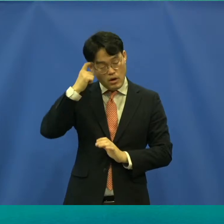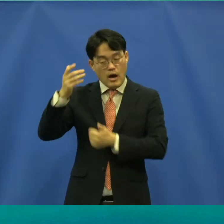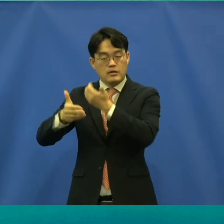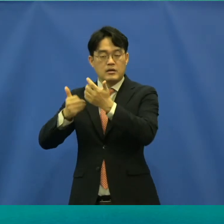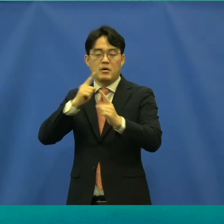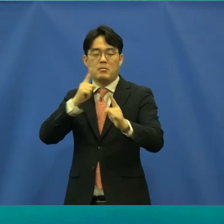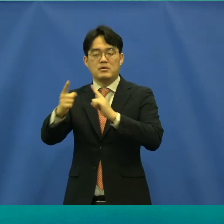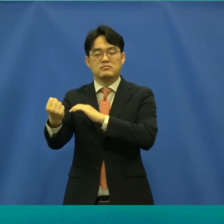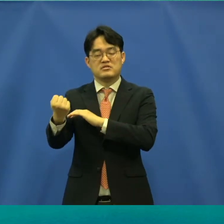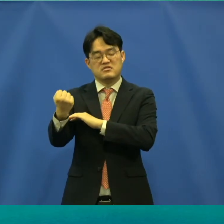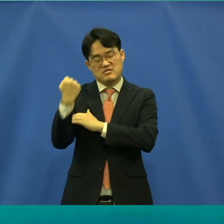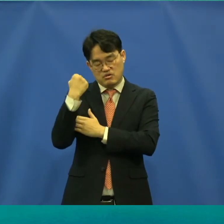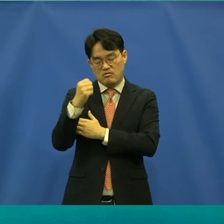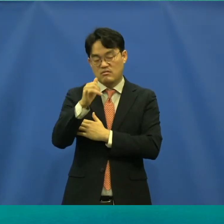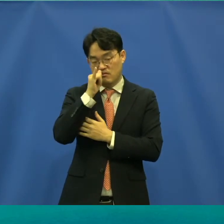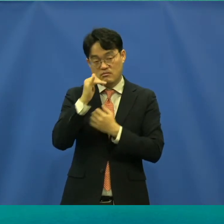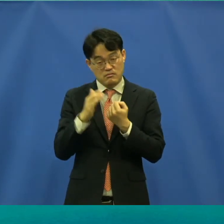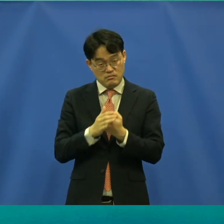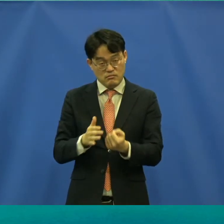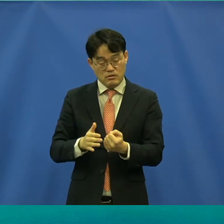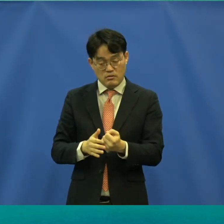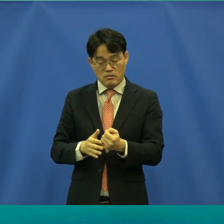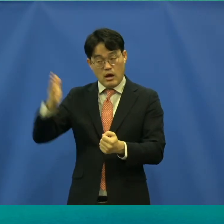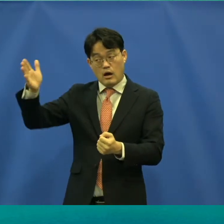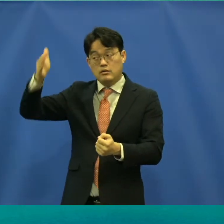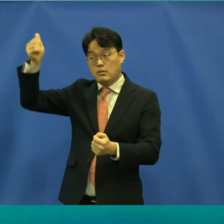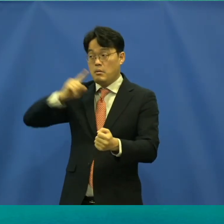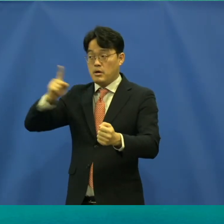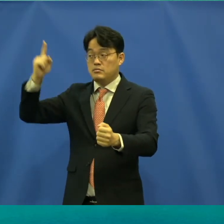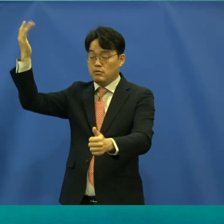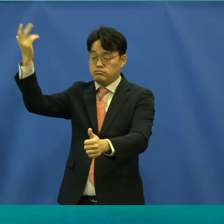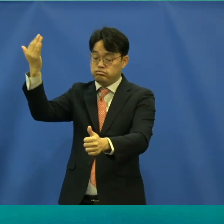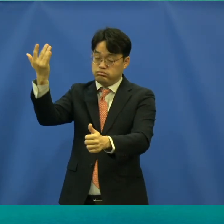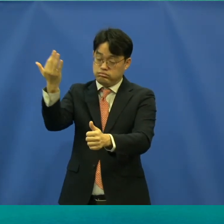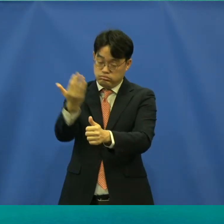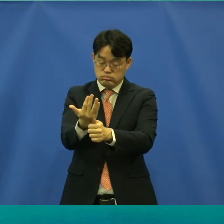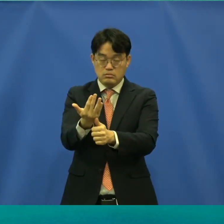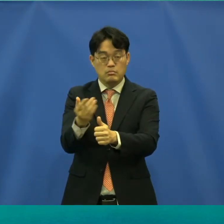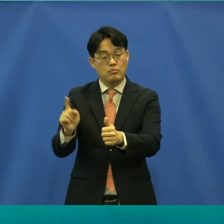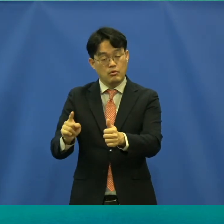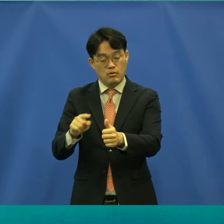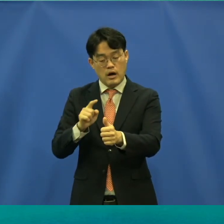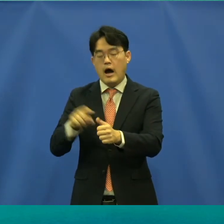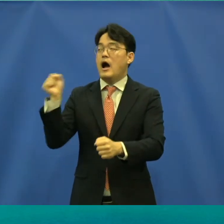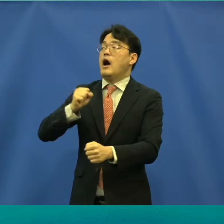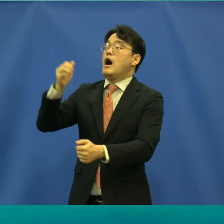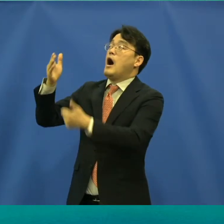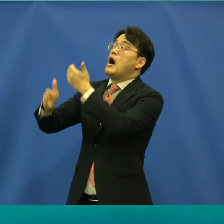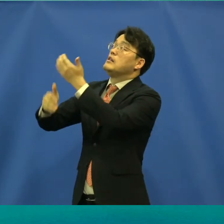그래서 하나님의 말씀이 임했다는 말은 하나님의 존재가 내 안에 들어왔다는 얘기입니다.